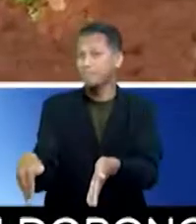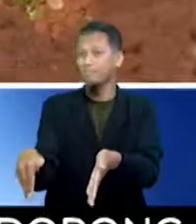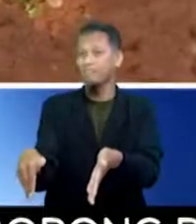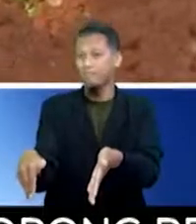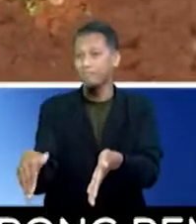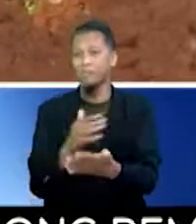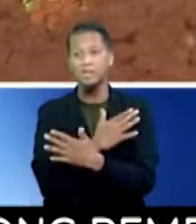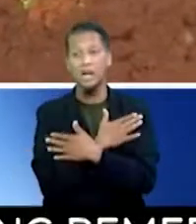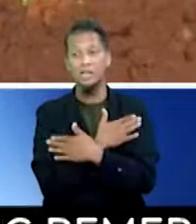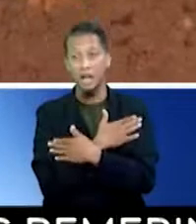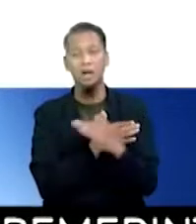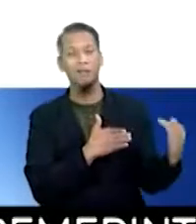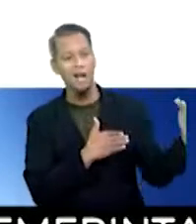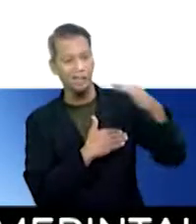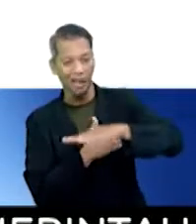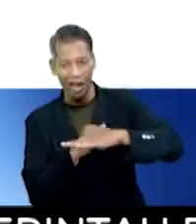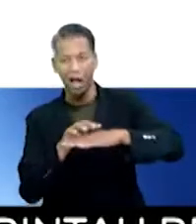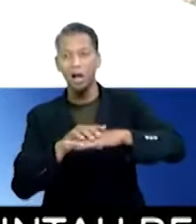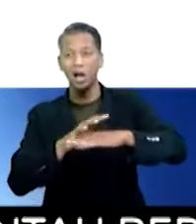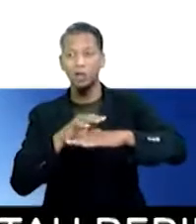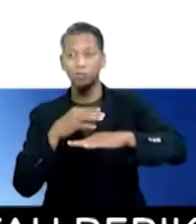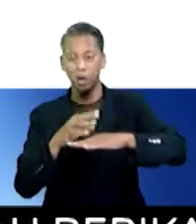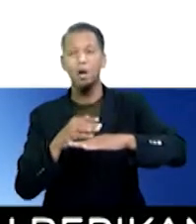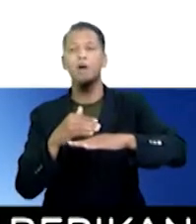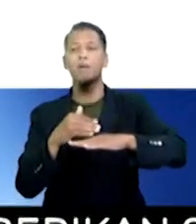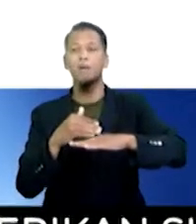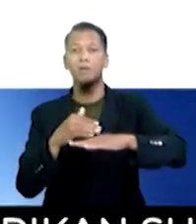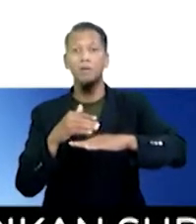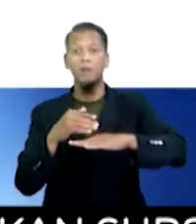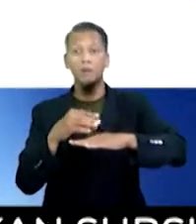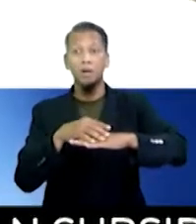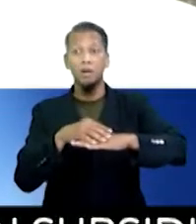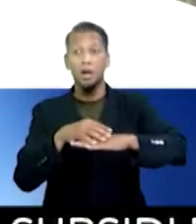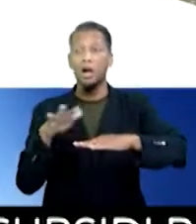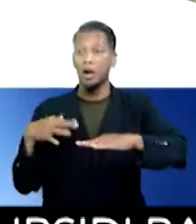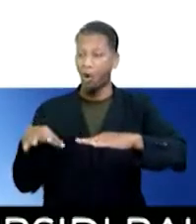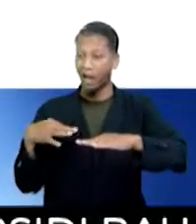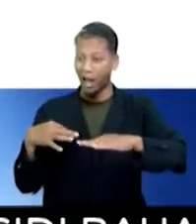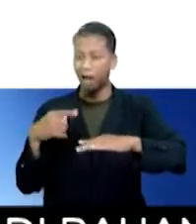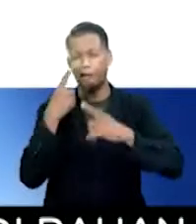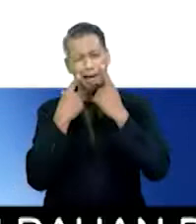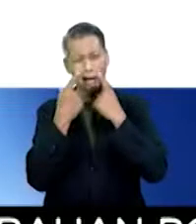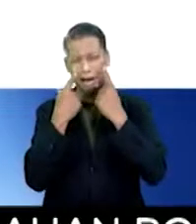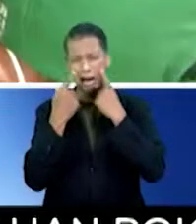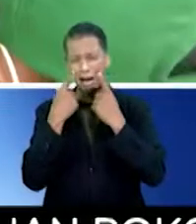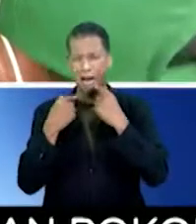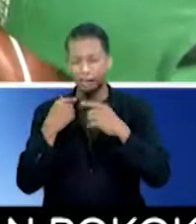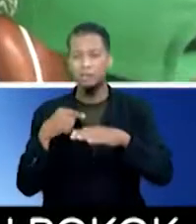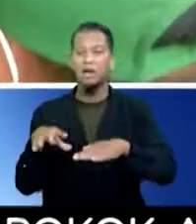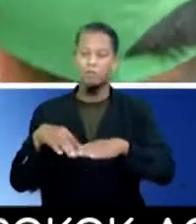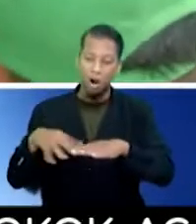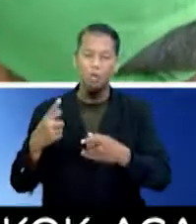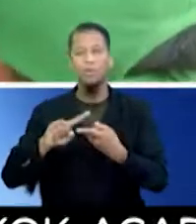jenazah ke pantauan keluarga kemudian prosesi shalat begitu juga diwarnai atau diselimuti oleh isak tangis dan juga duka dari